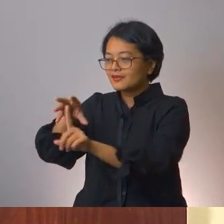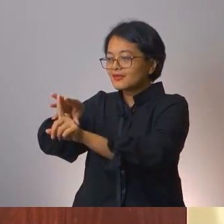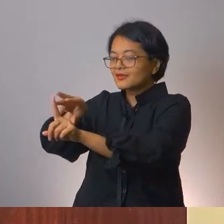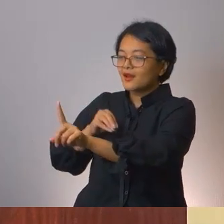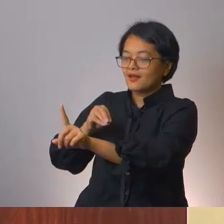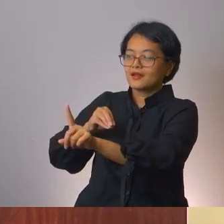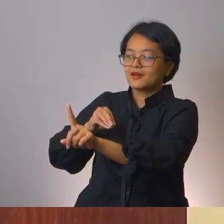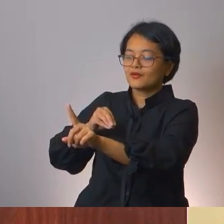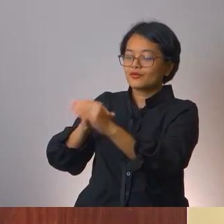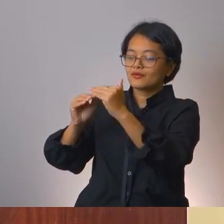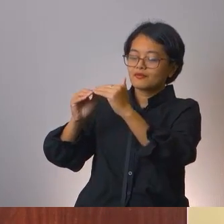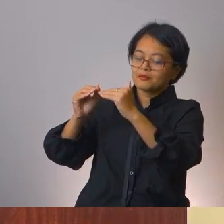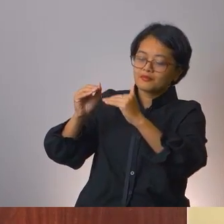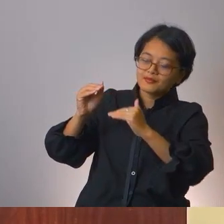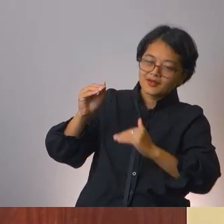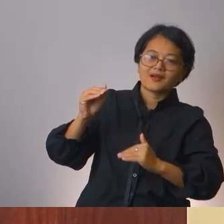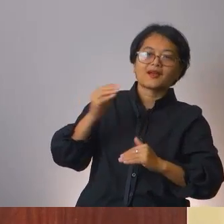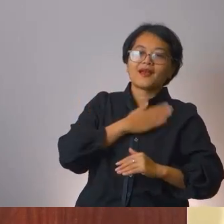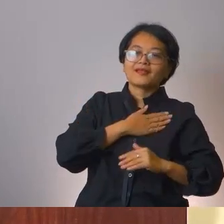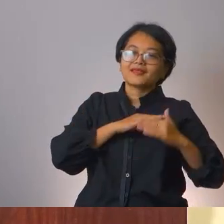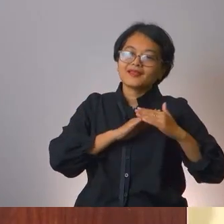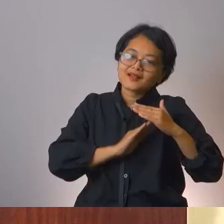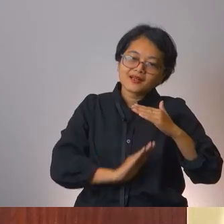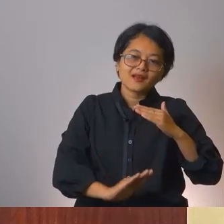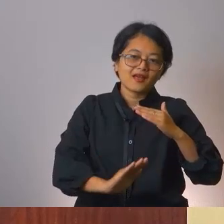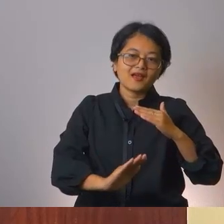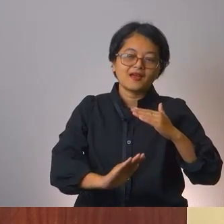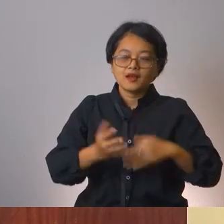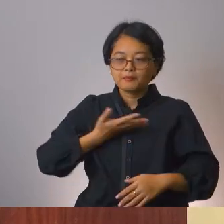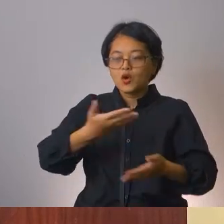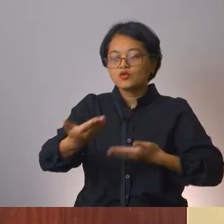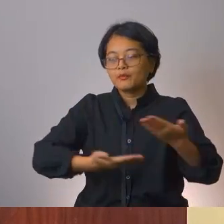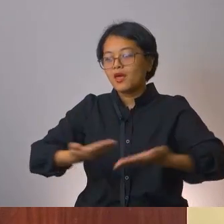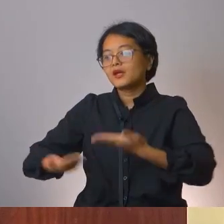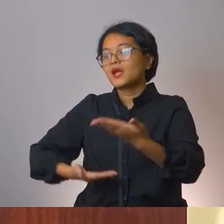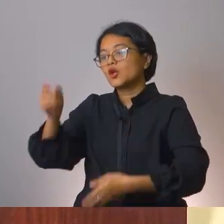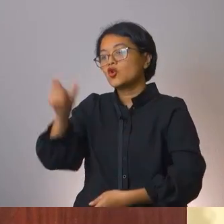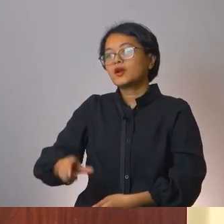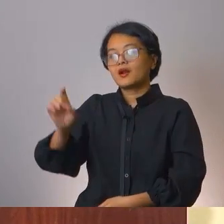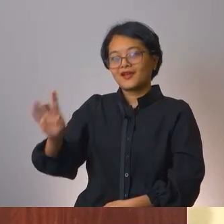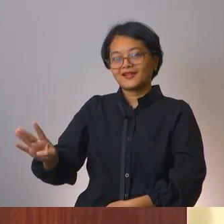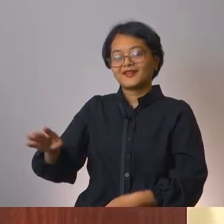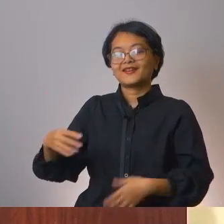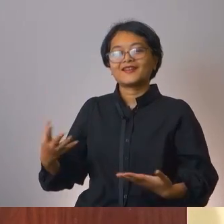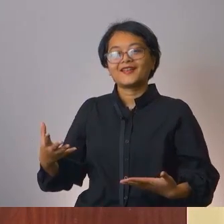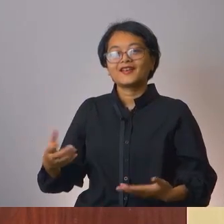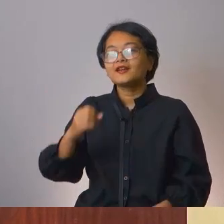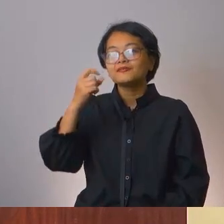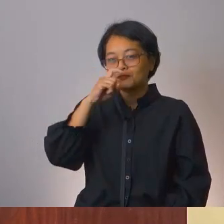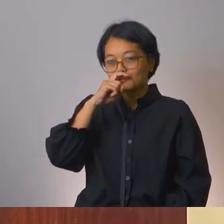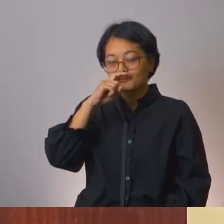melayani satu dengan lainnya. Bapak Ibu yang dikasihi oleh Tuhan, saudara-saudari yang